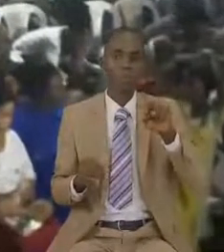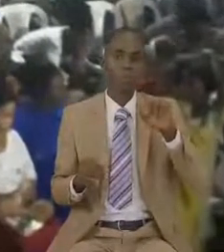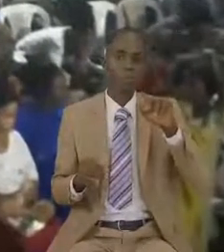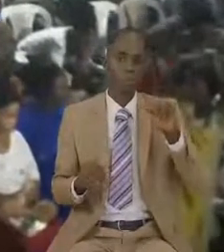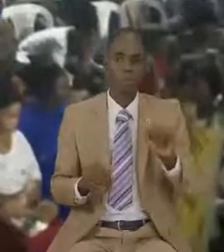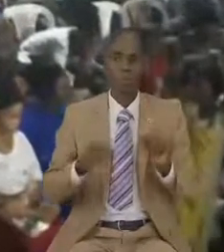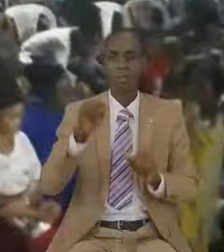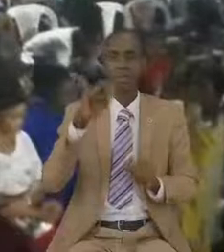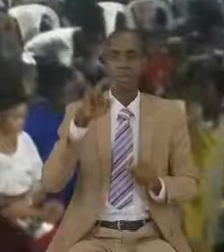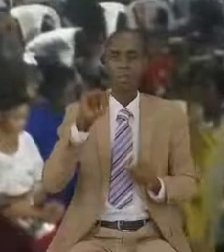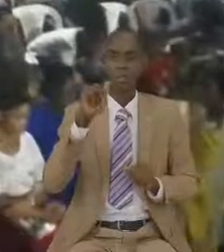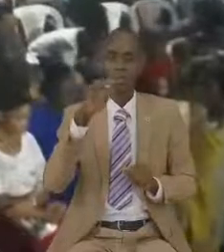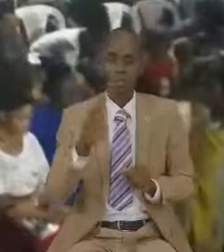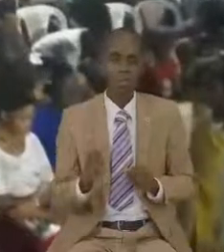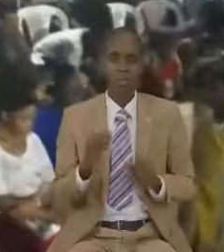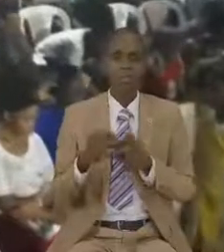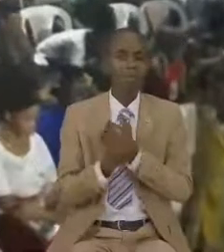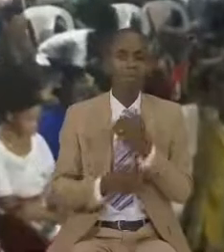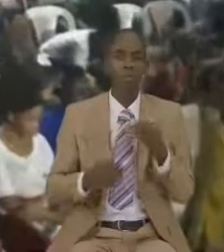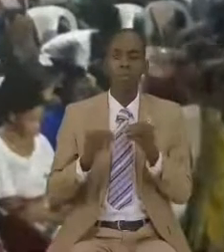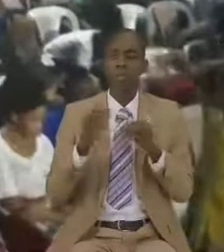partout dans le monde.